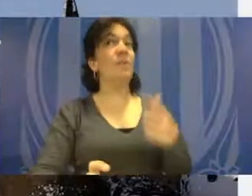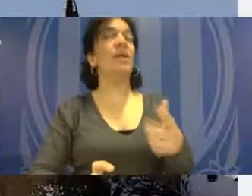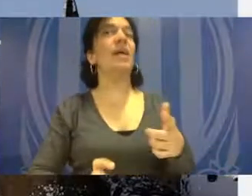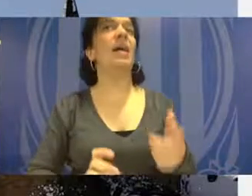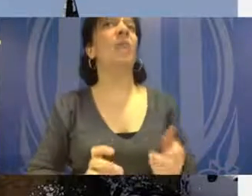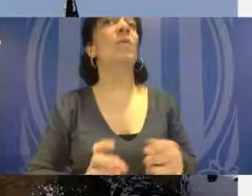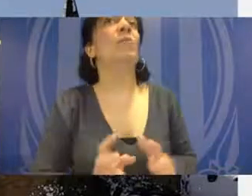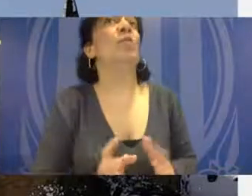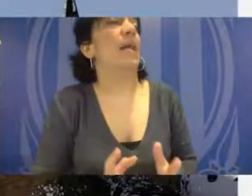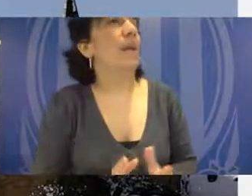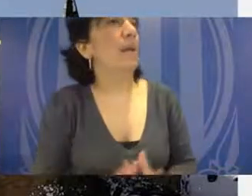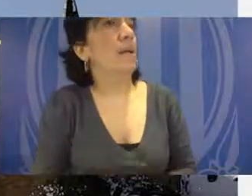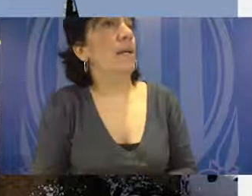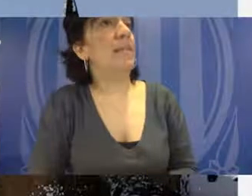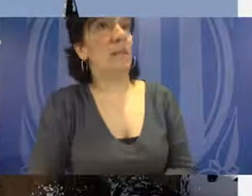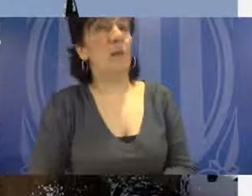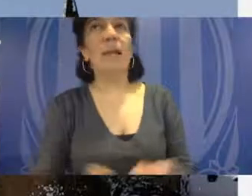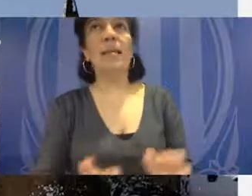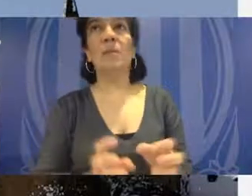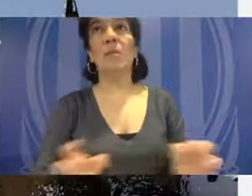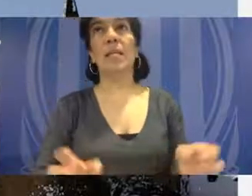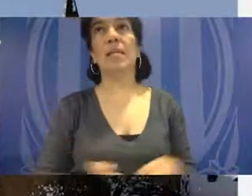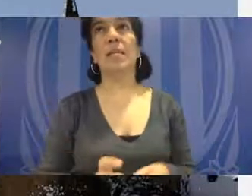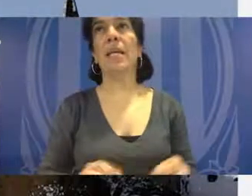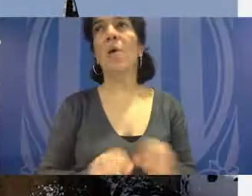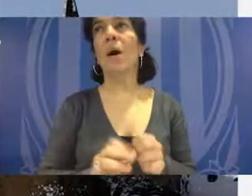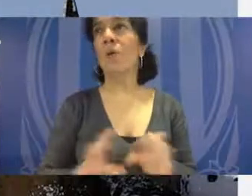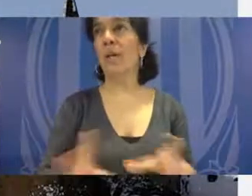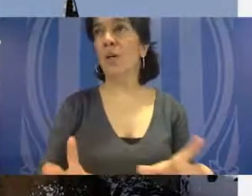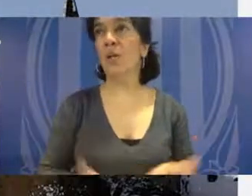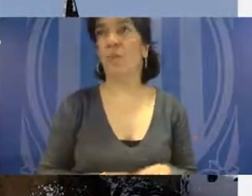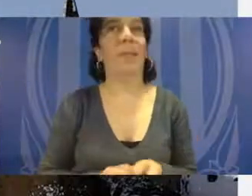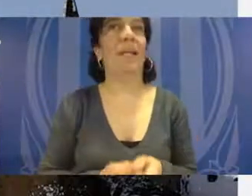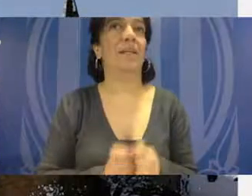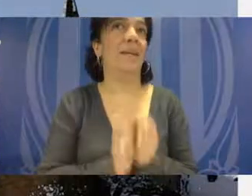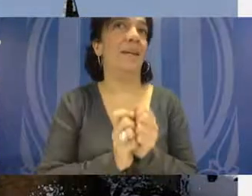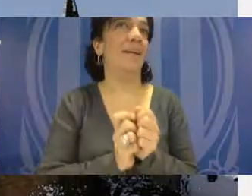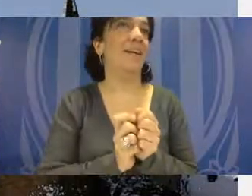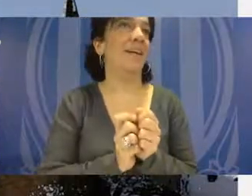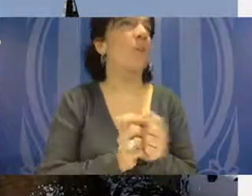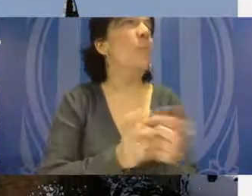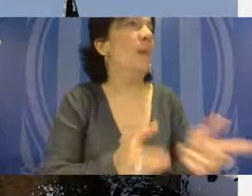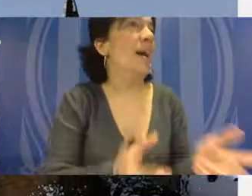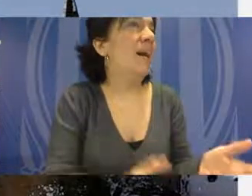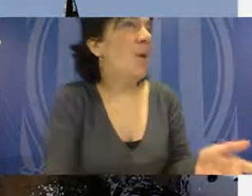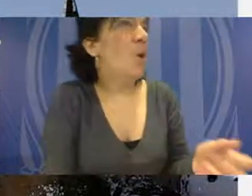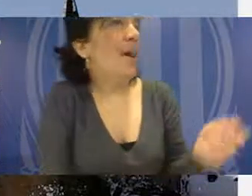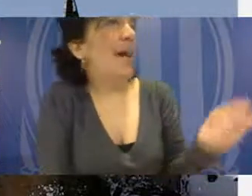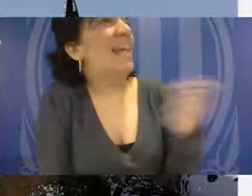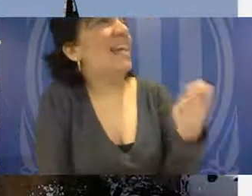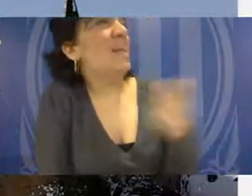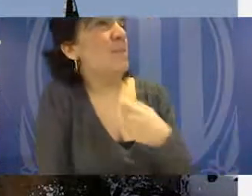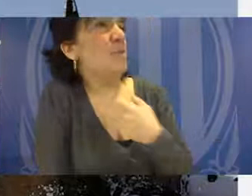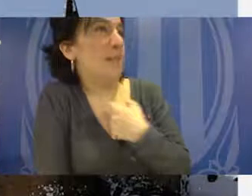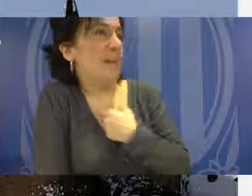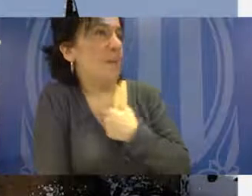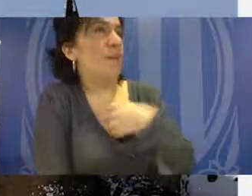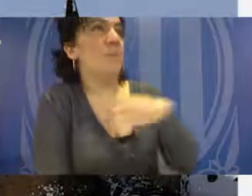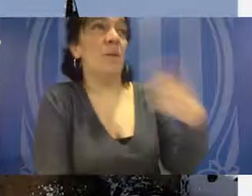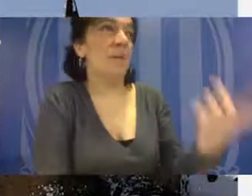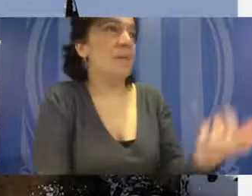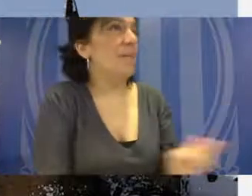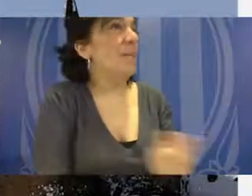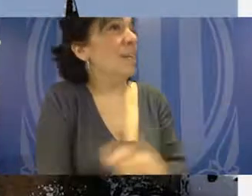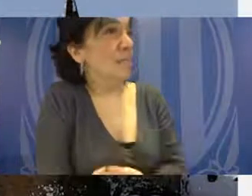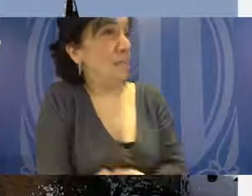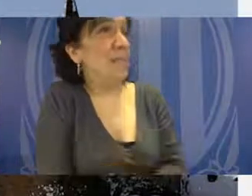fem una postal. És igual que si vosaltres aneu a un quiosc per comprar aquella que més us agrada per enviar a